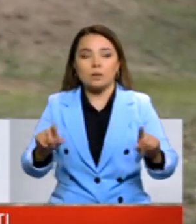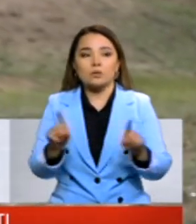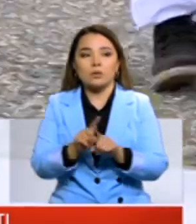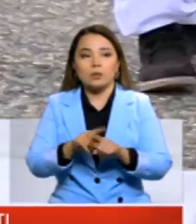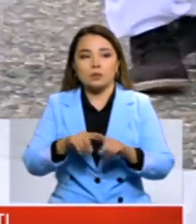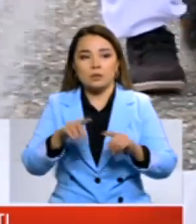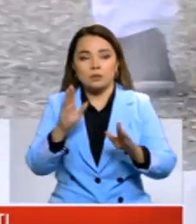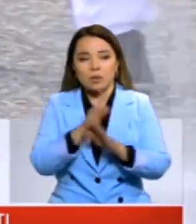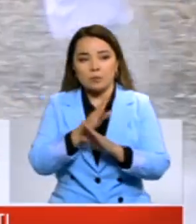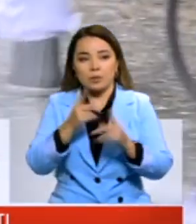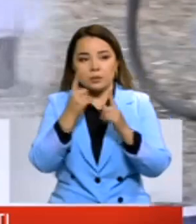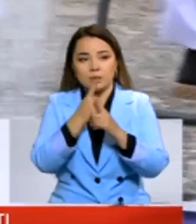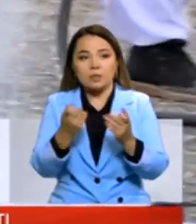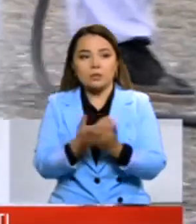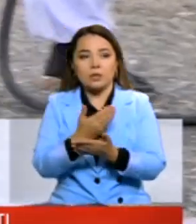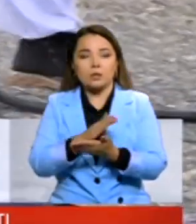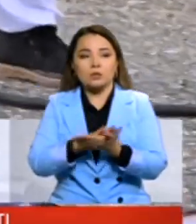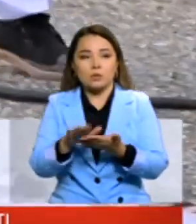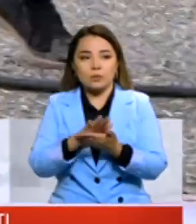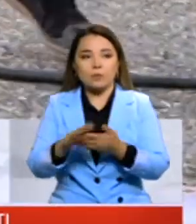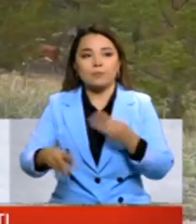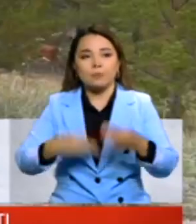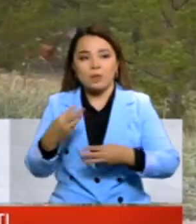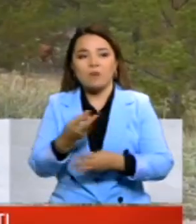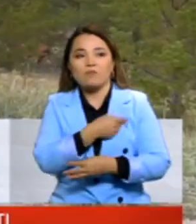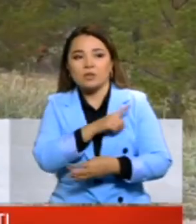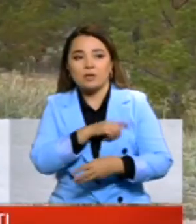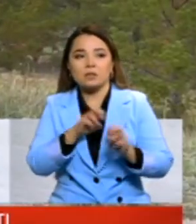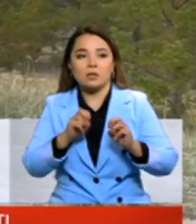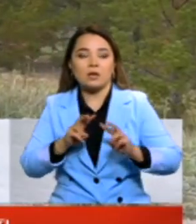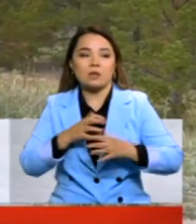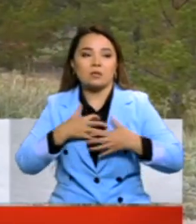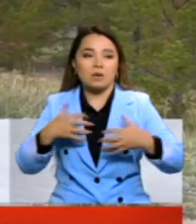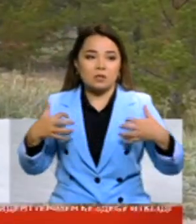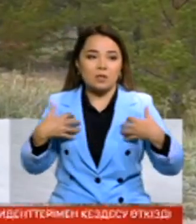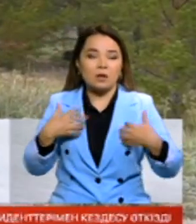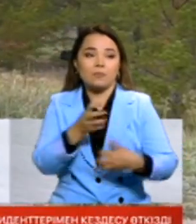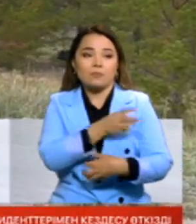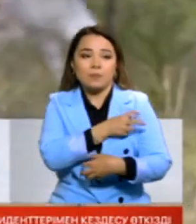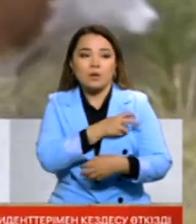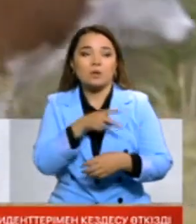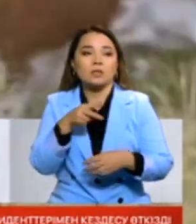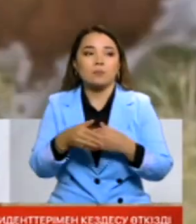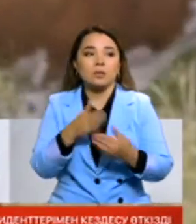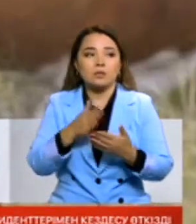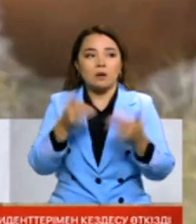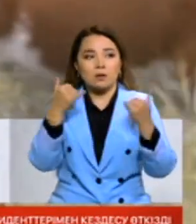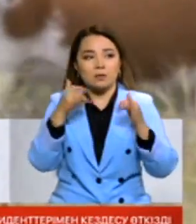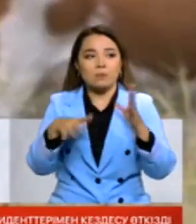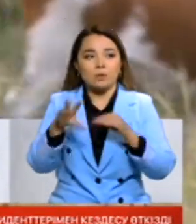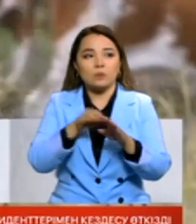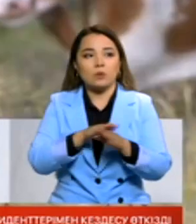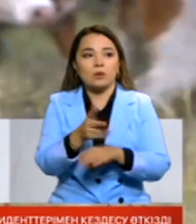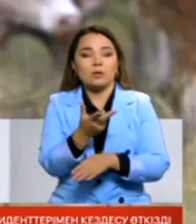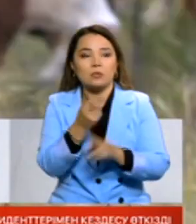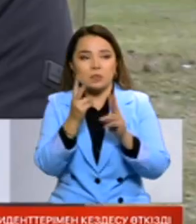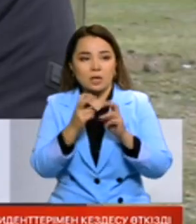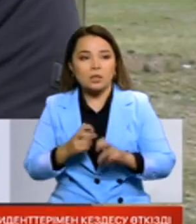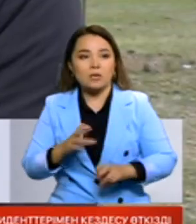сипаттағы төтенше жағдай жерлеуді жөн санаған ветеринар мамандар болса, елді мекендегі 2000-нан астам ірі қараны түгелдей